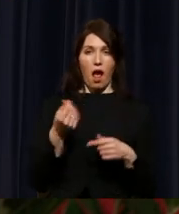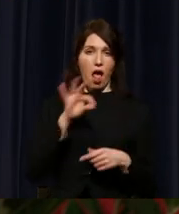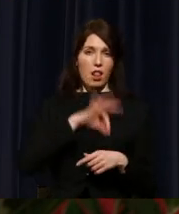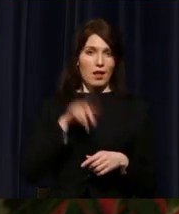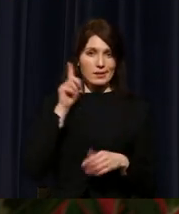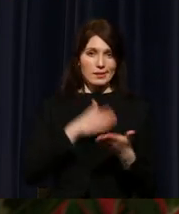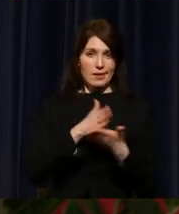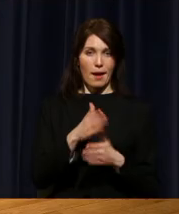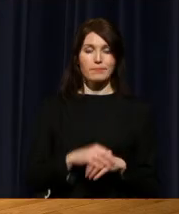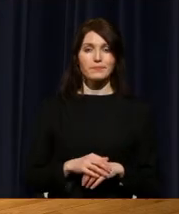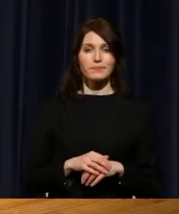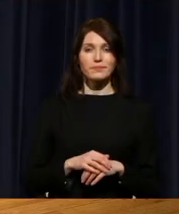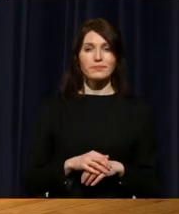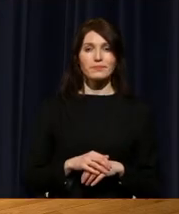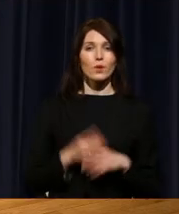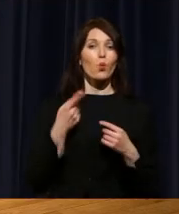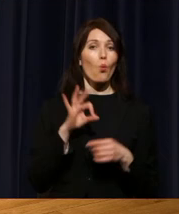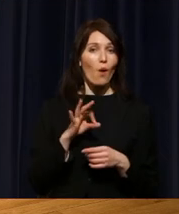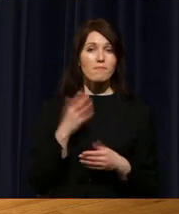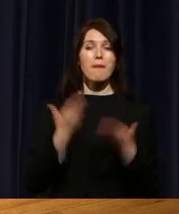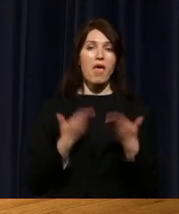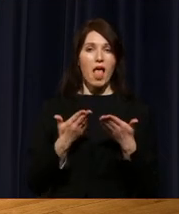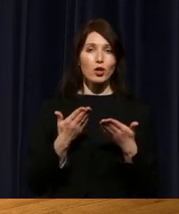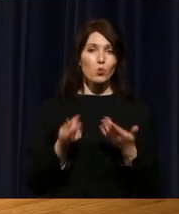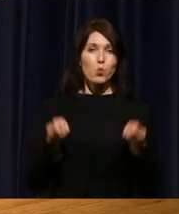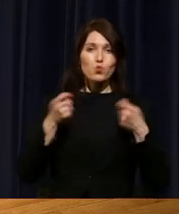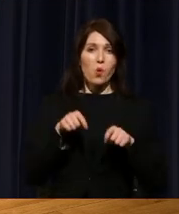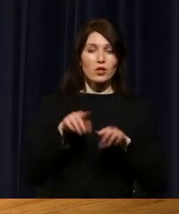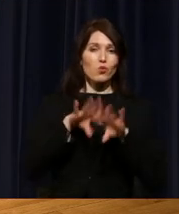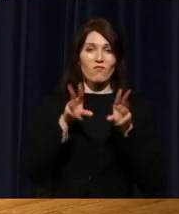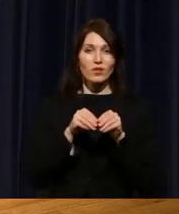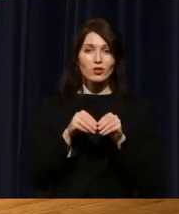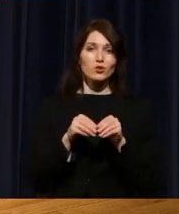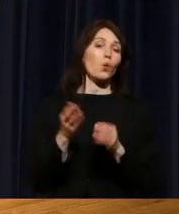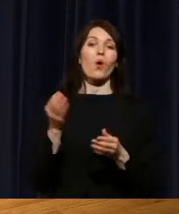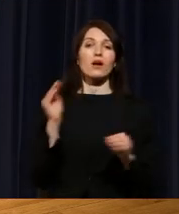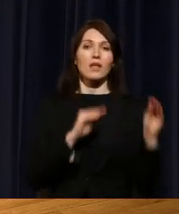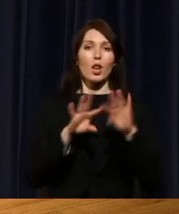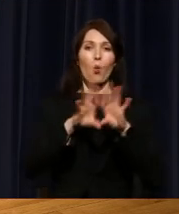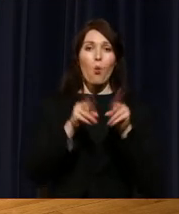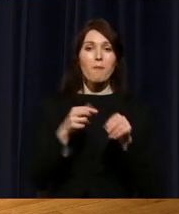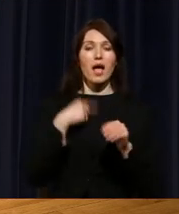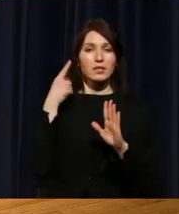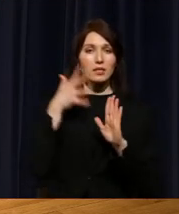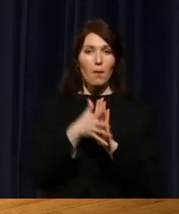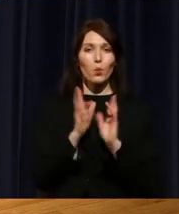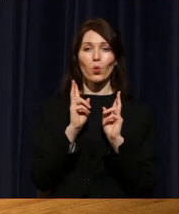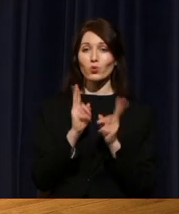ziņā. Nu ko, mēģinot nopaļot to visu, tagad saliekot to visu kopā, es saprotu,